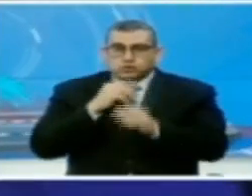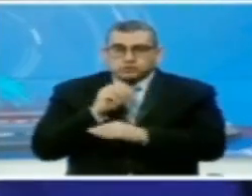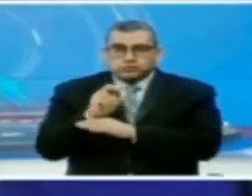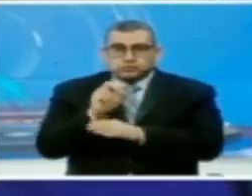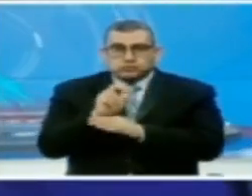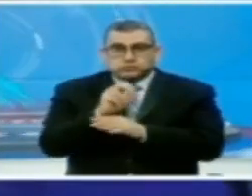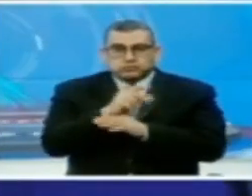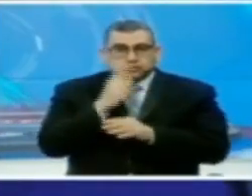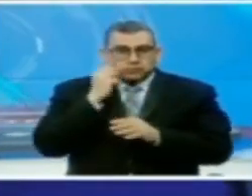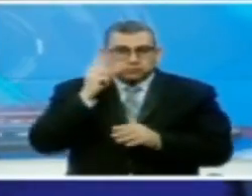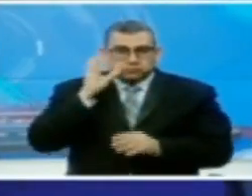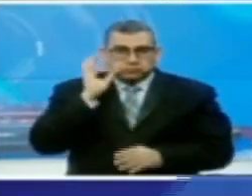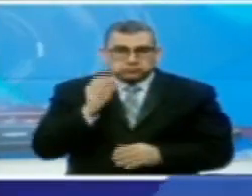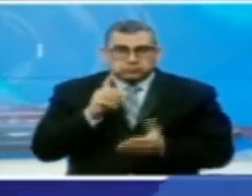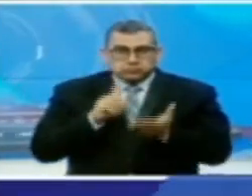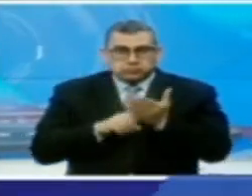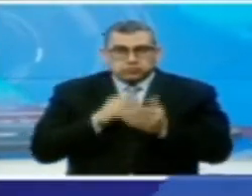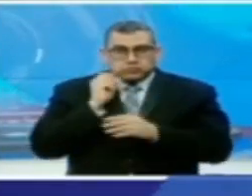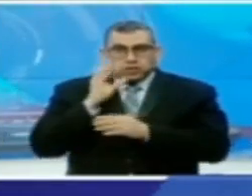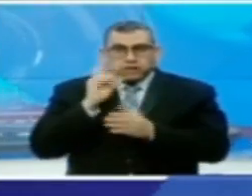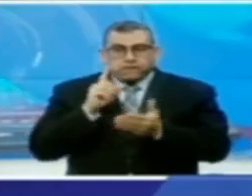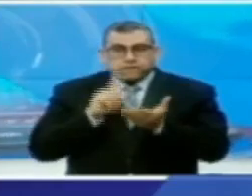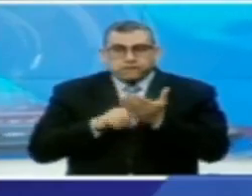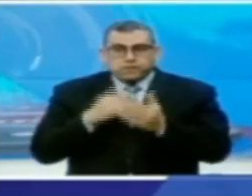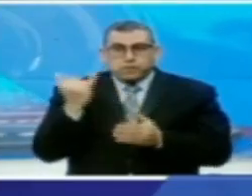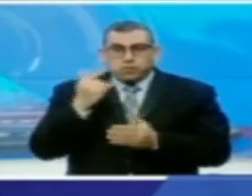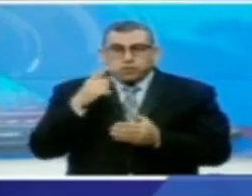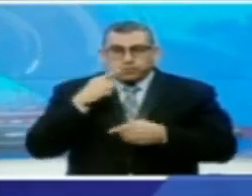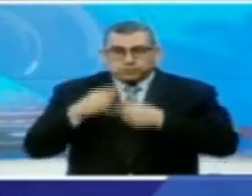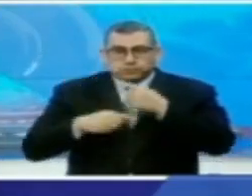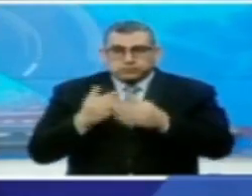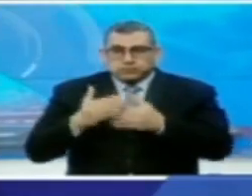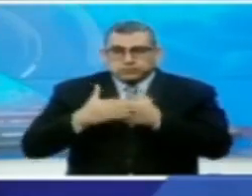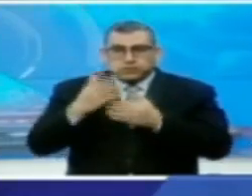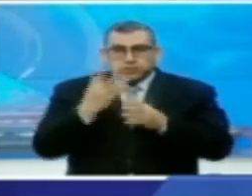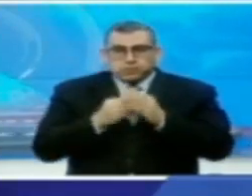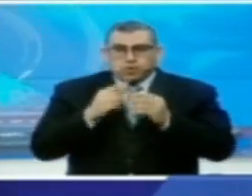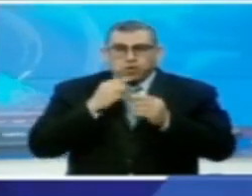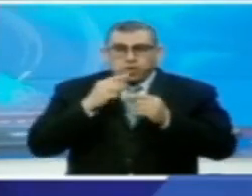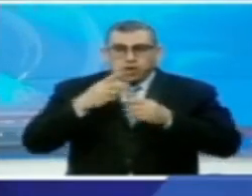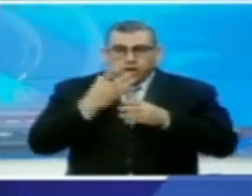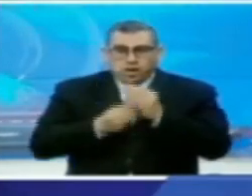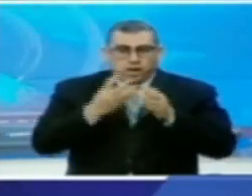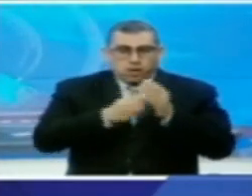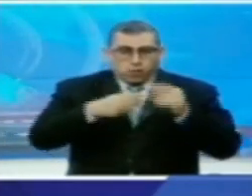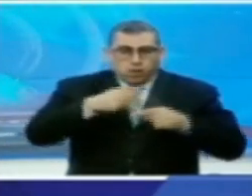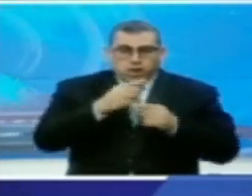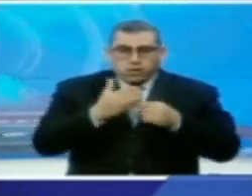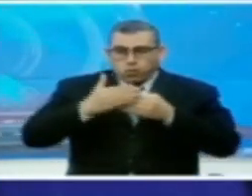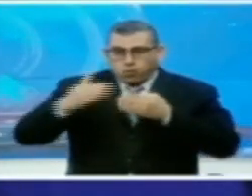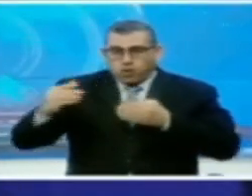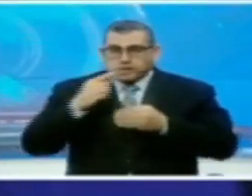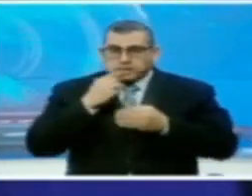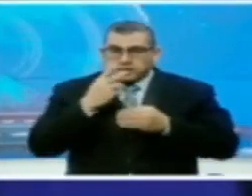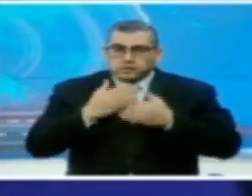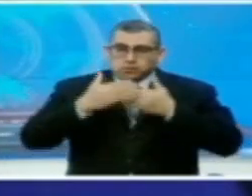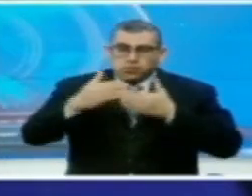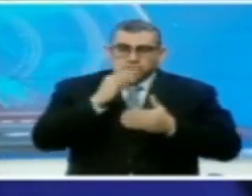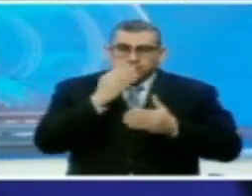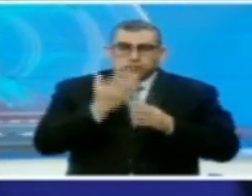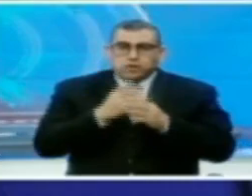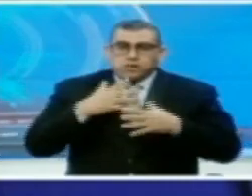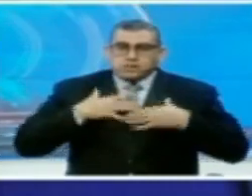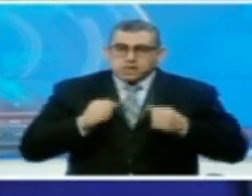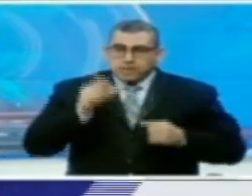طريق التوعية، انها بتوعيها طبعا عن أهمية المباعدة بين الولادات وأهمية تنظيم الأسرة بالنسبة للأم وبالنسبة